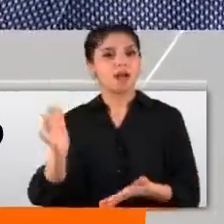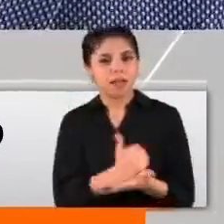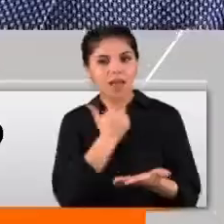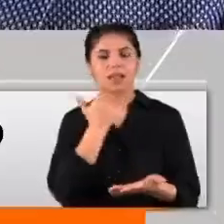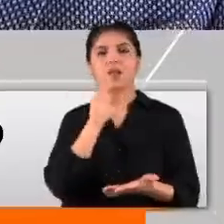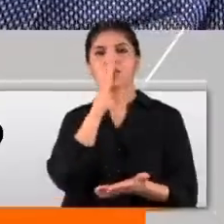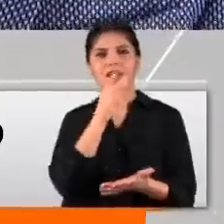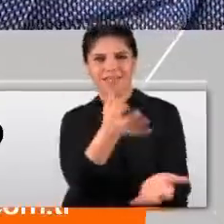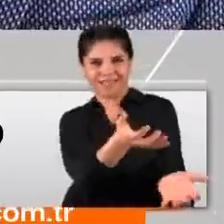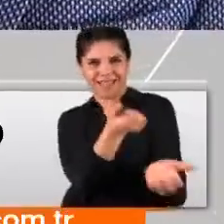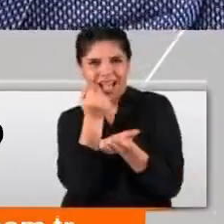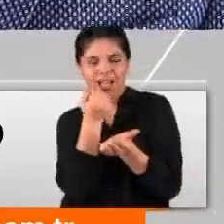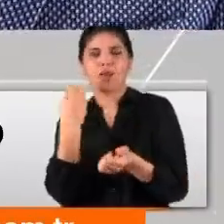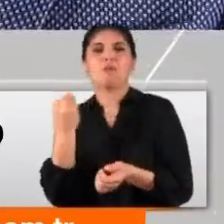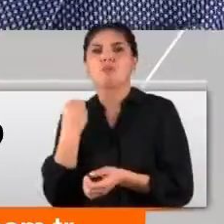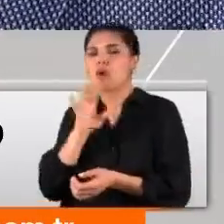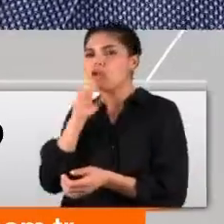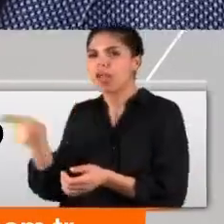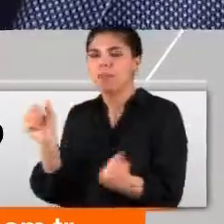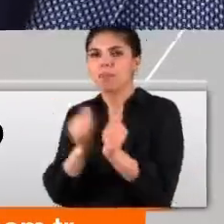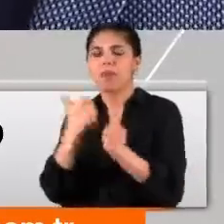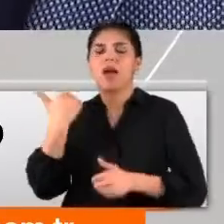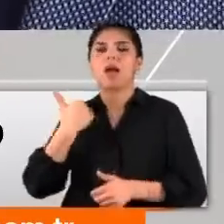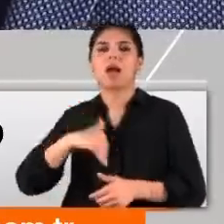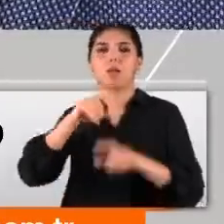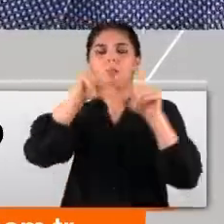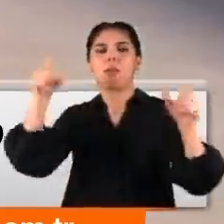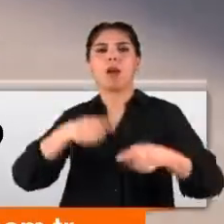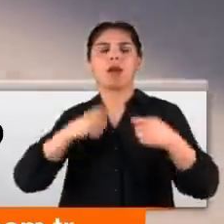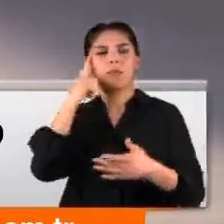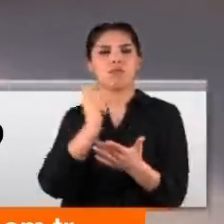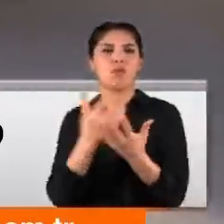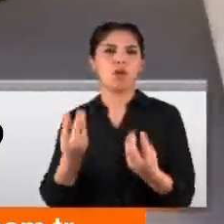alacak ve borçlanma tutarını gösteren yazıyla beraber kamu bankalarına müracaat edecek. Aynen.